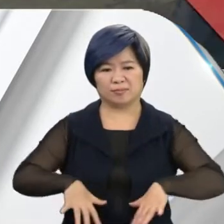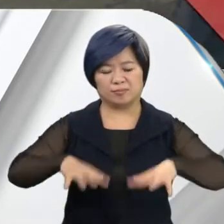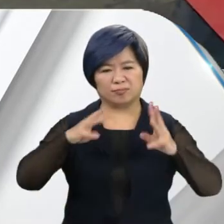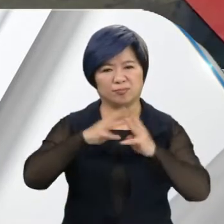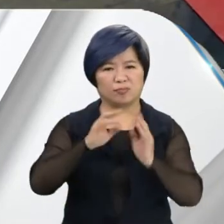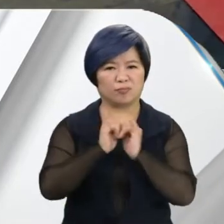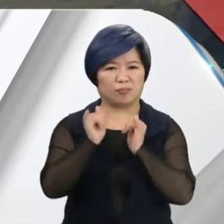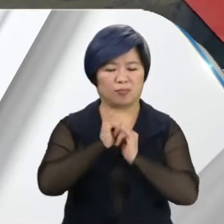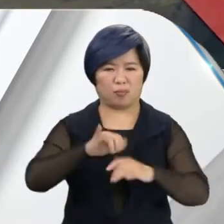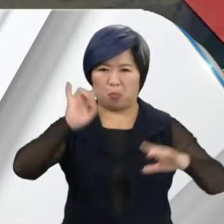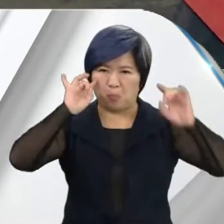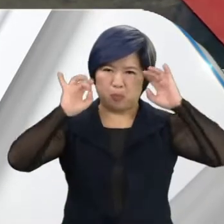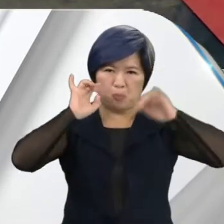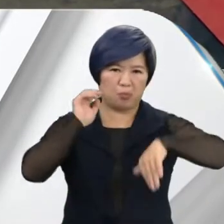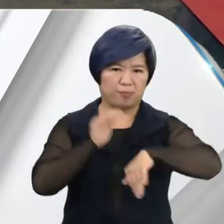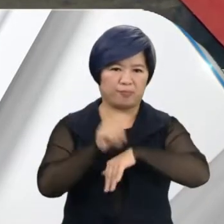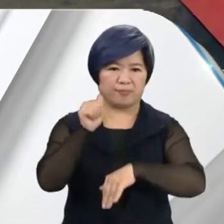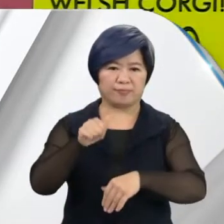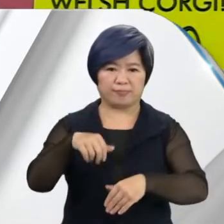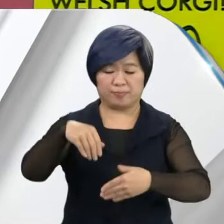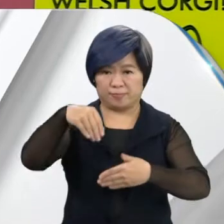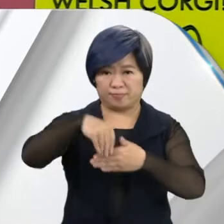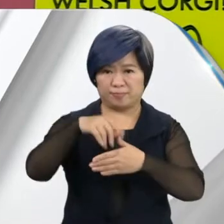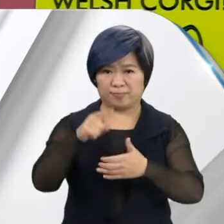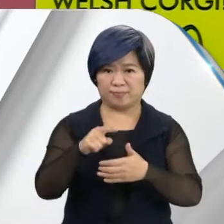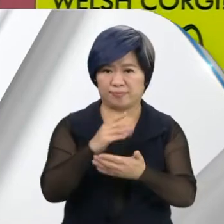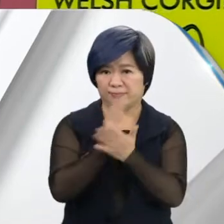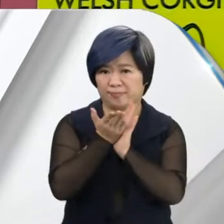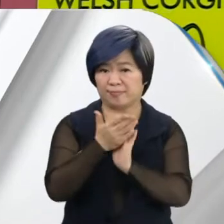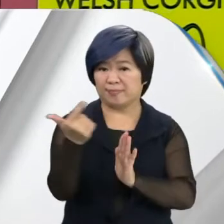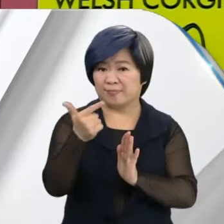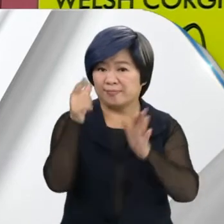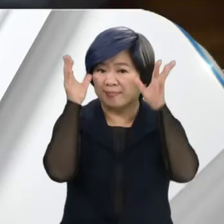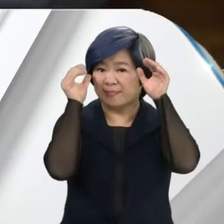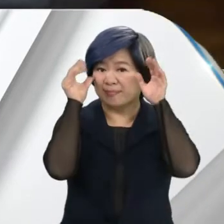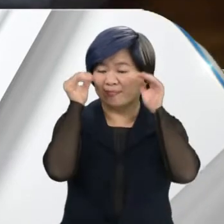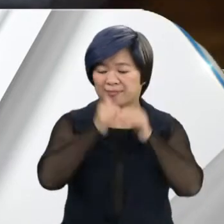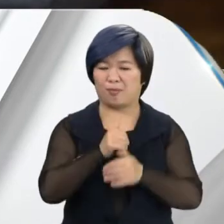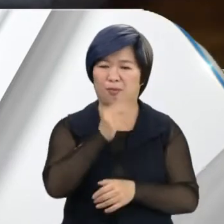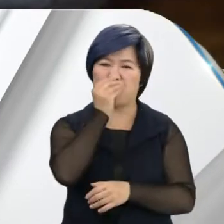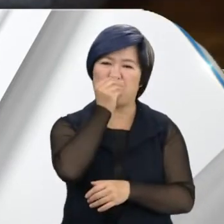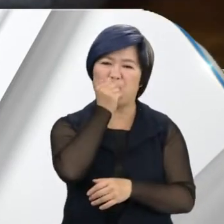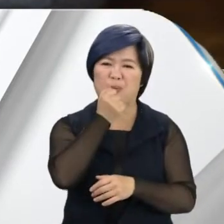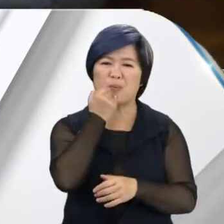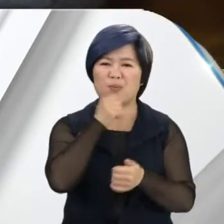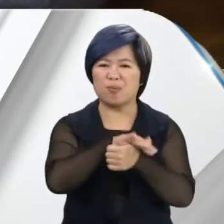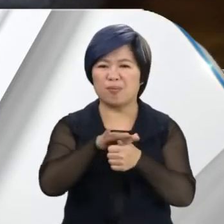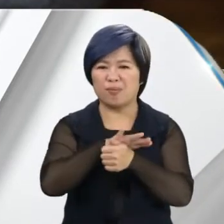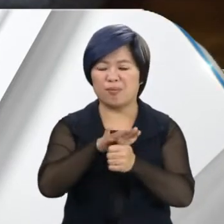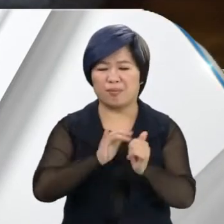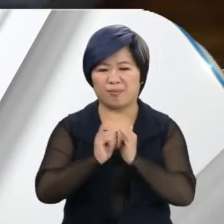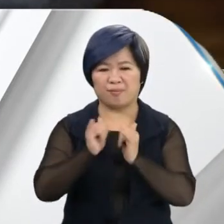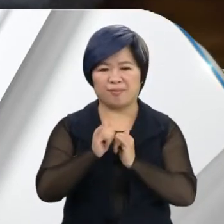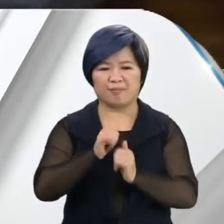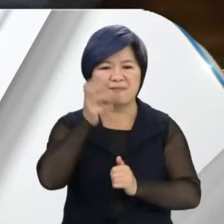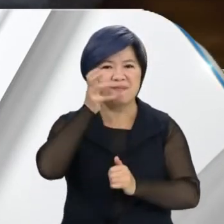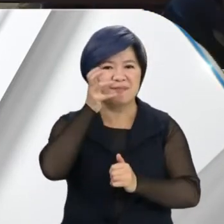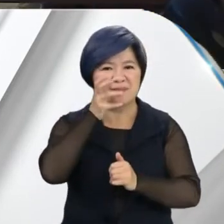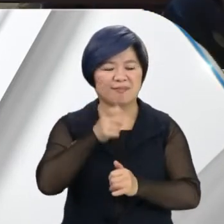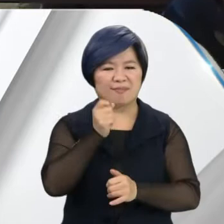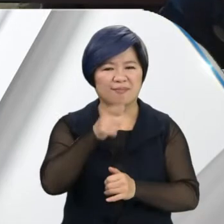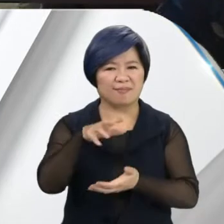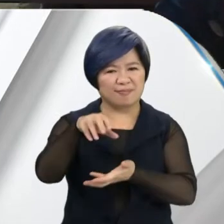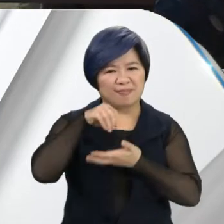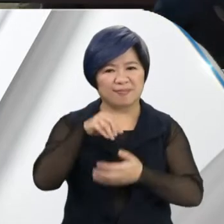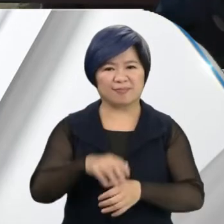车主金王松树夹一共有六种价位的草型，请等一下的草型也不能证明抢断的首饰。 假如